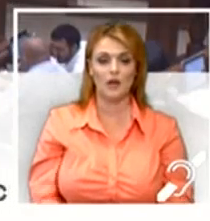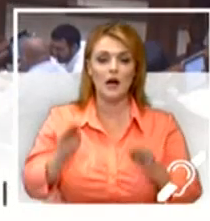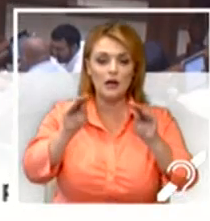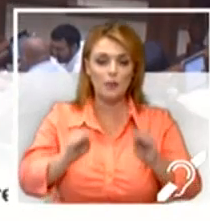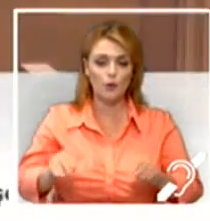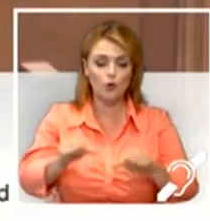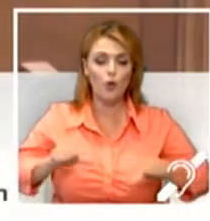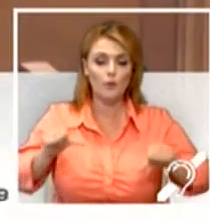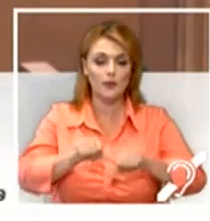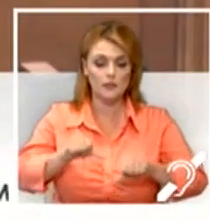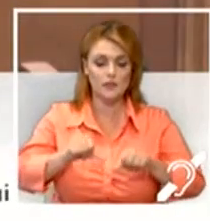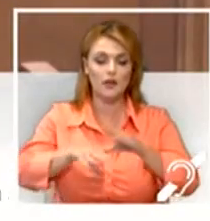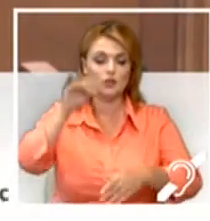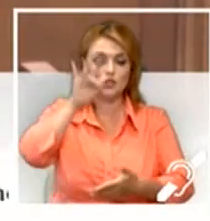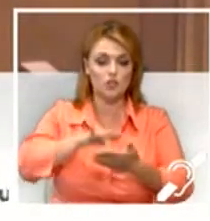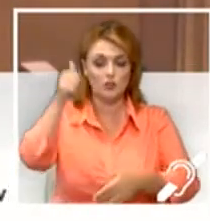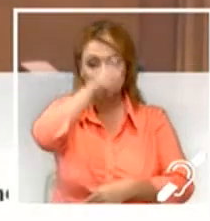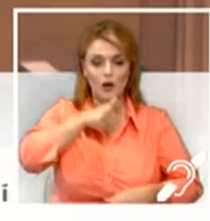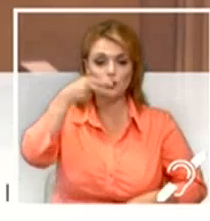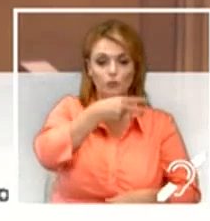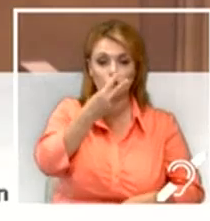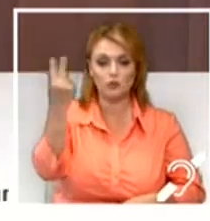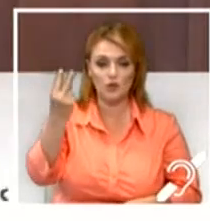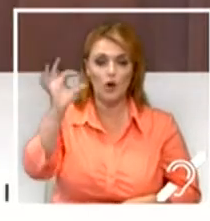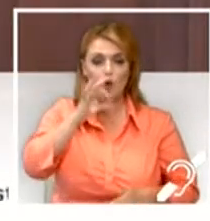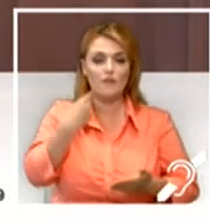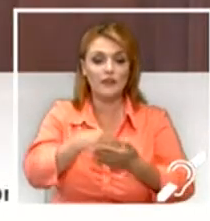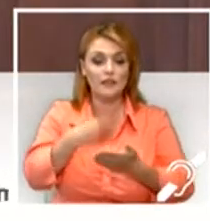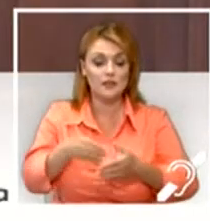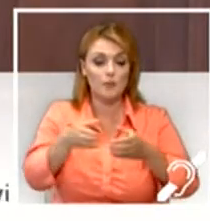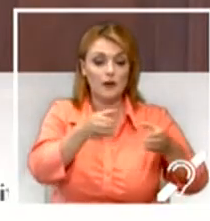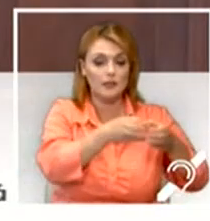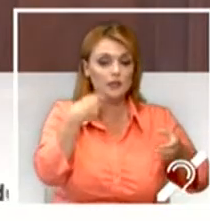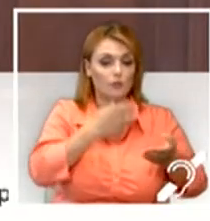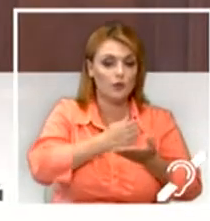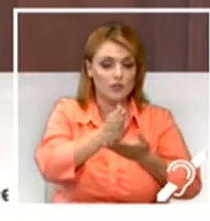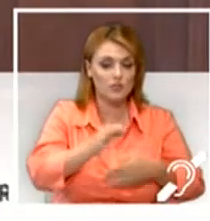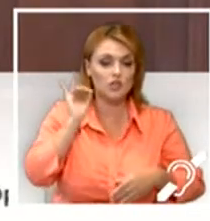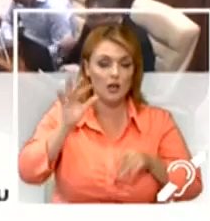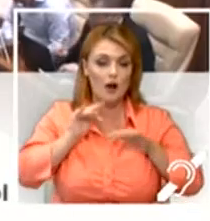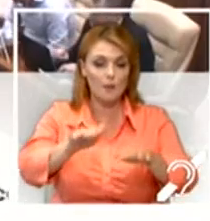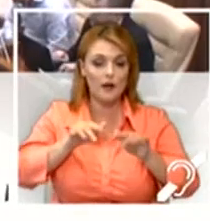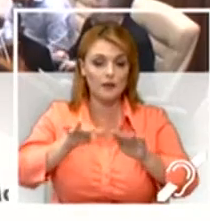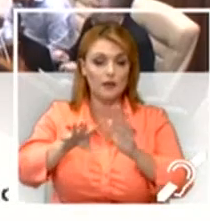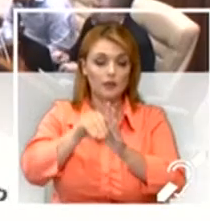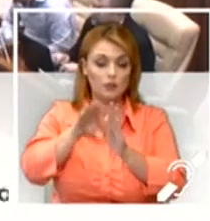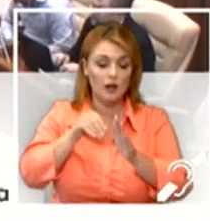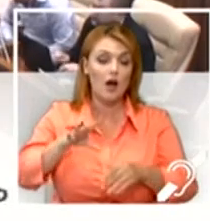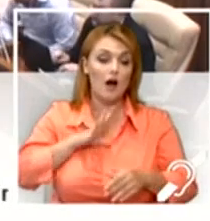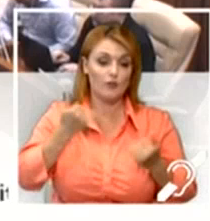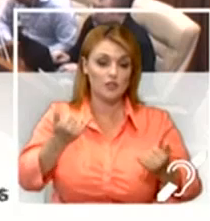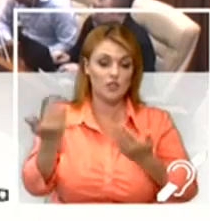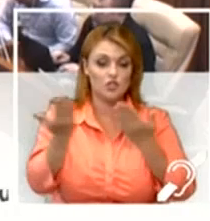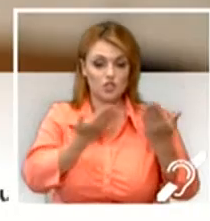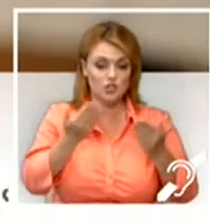Raportul Comisiei Electorale Centrale pentru anul 2022 privind finanțarea partidelor politice și a campaniilor electorale a fost